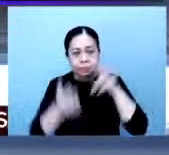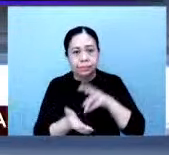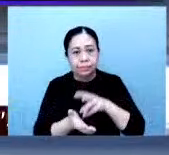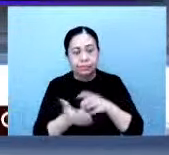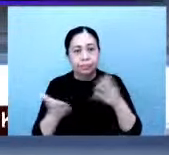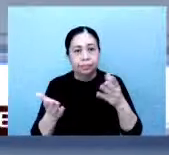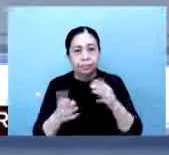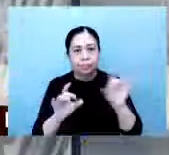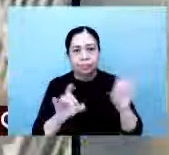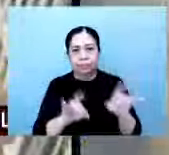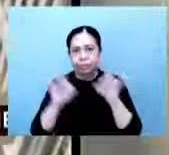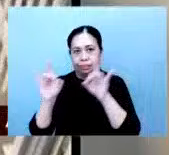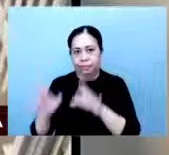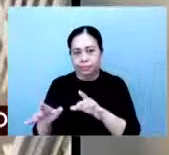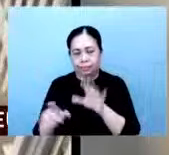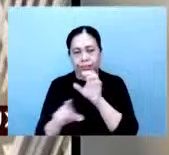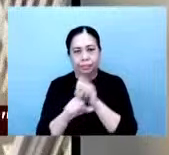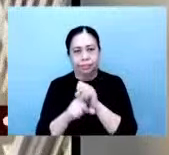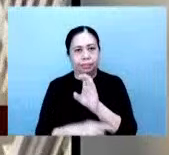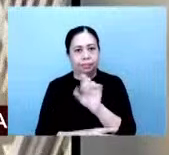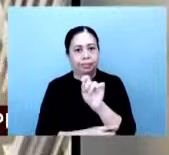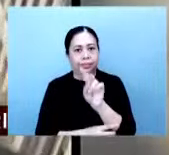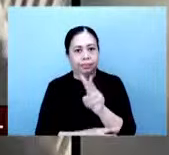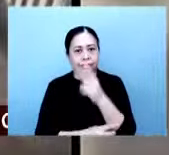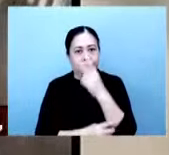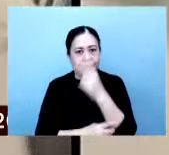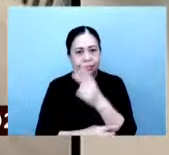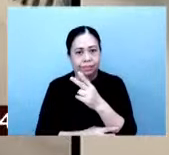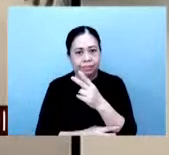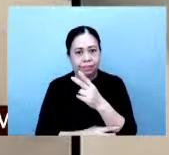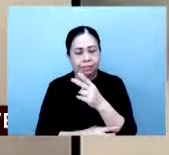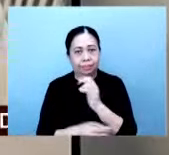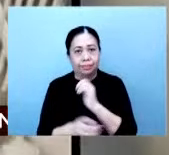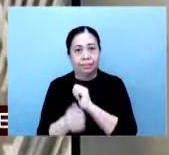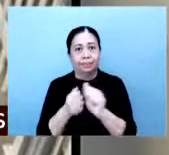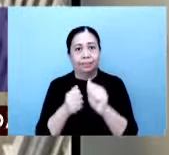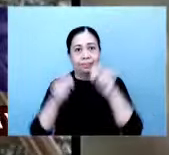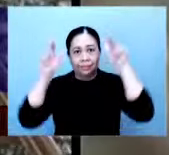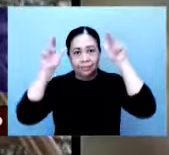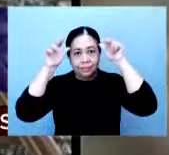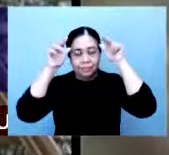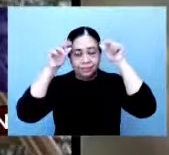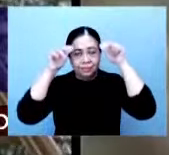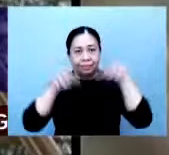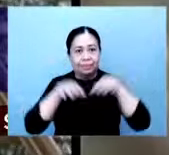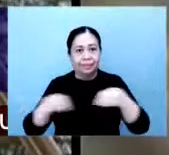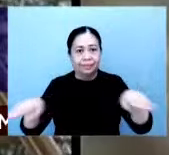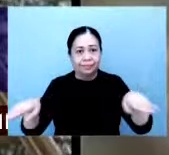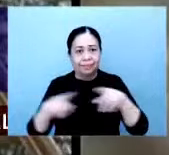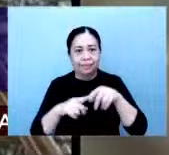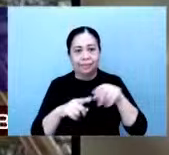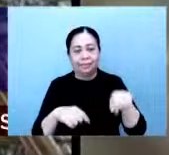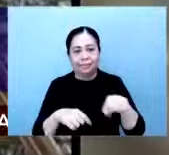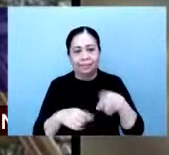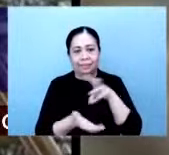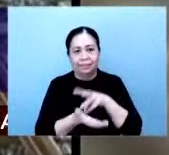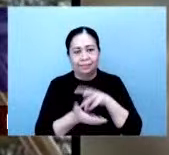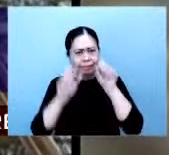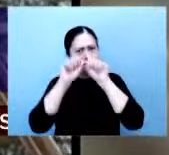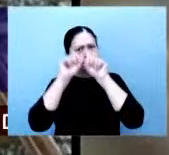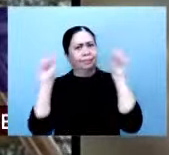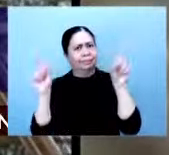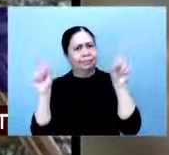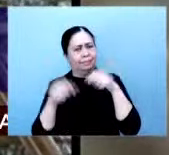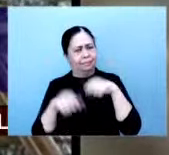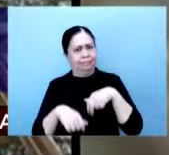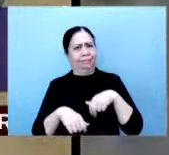Australia sa kuha ng CCTV makikita ang pagdaan ng kabayo sa platform ng estasyon Nagulat tuloy at napaatras